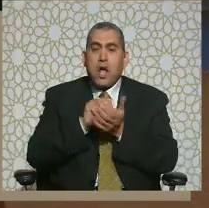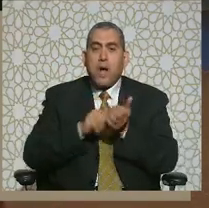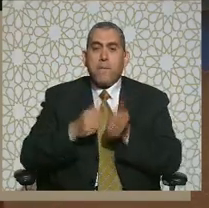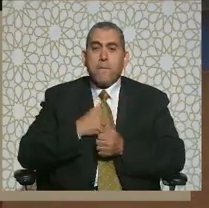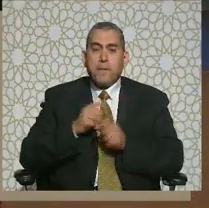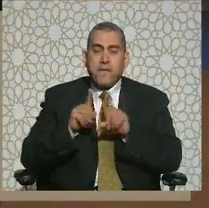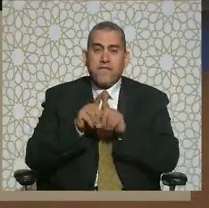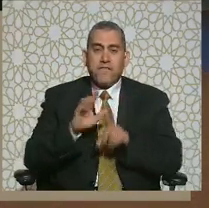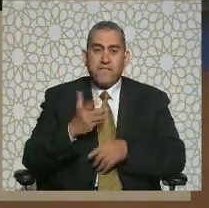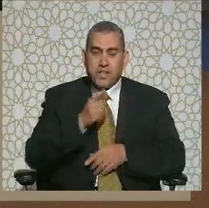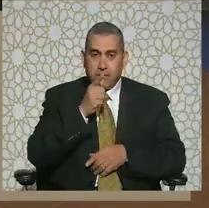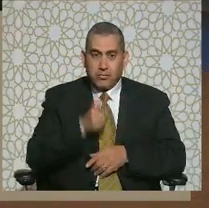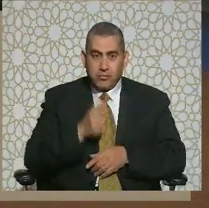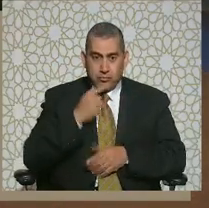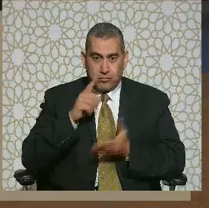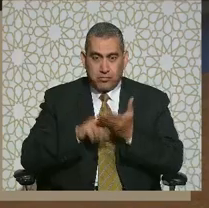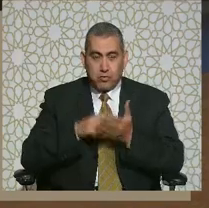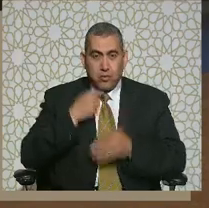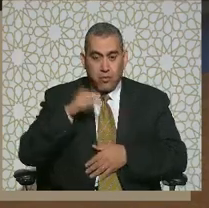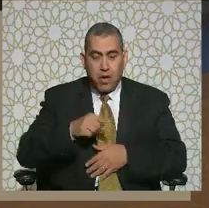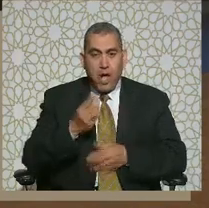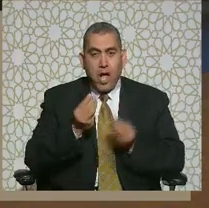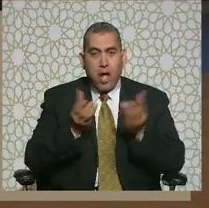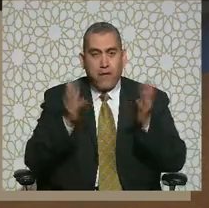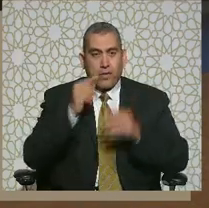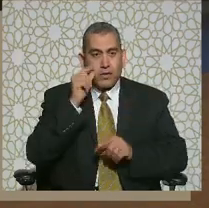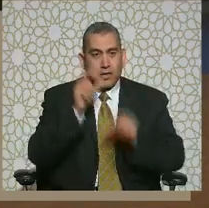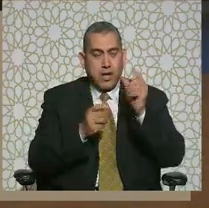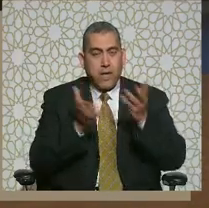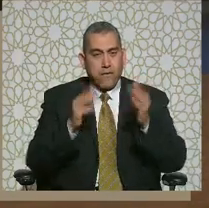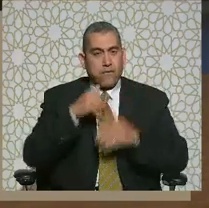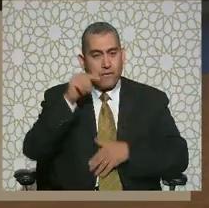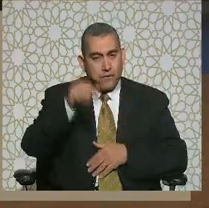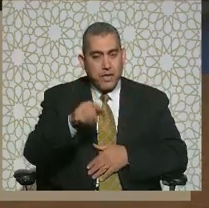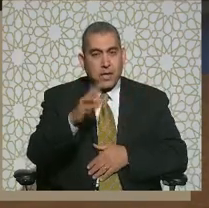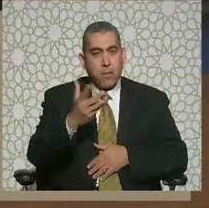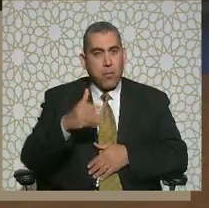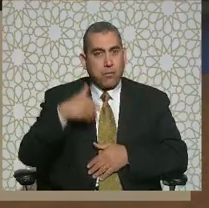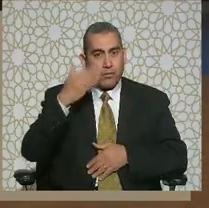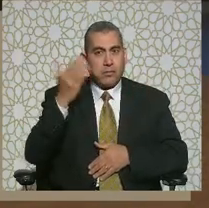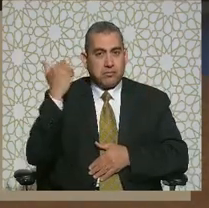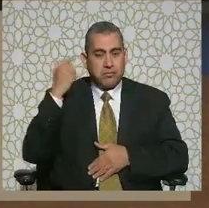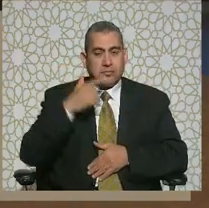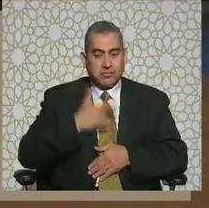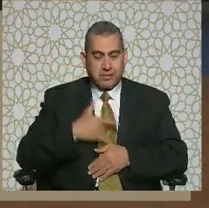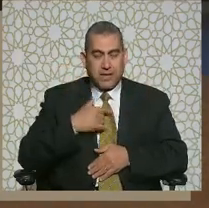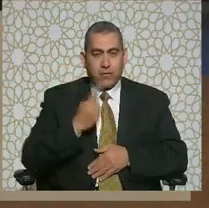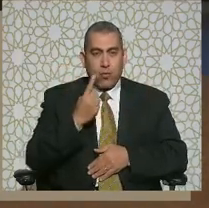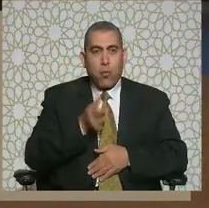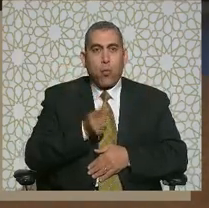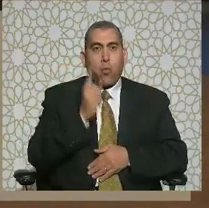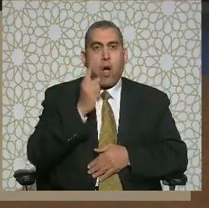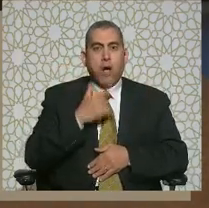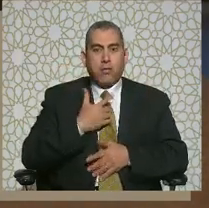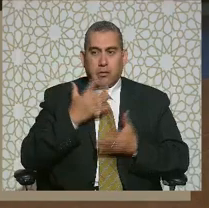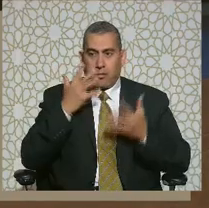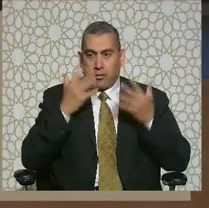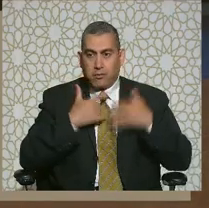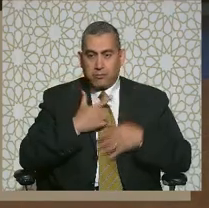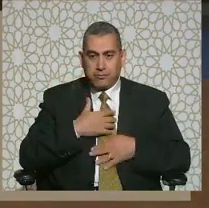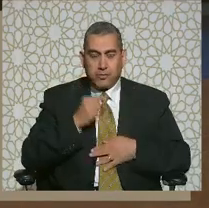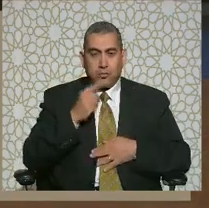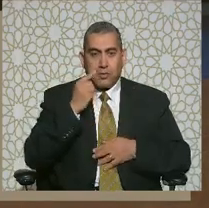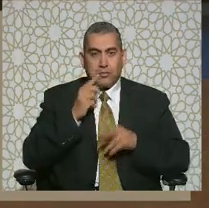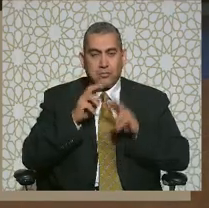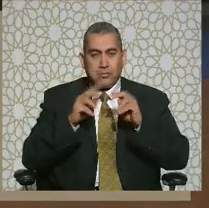يكاد يكون اغلبنا بيعاني او مر عليه مراره الاحساس بالوحده في استطلاع